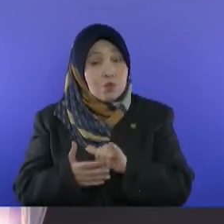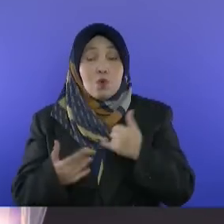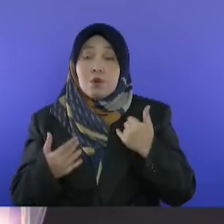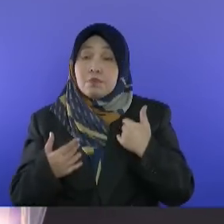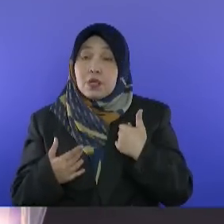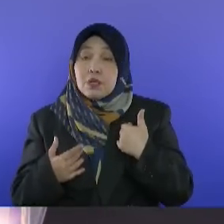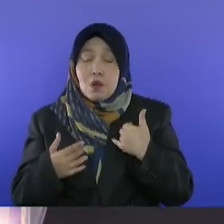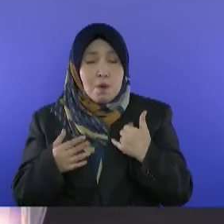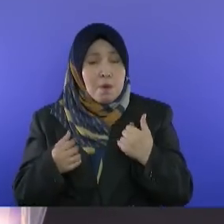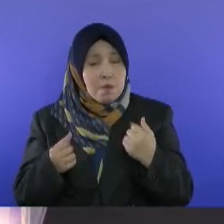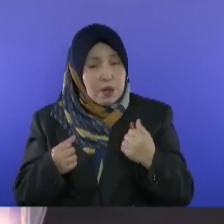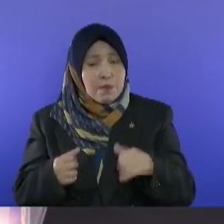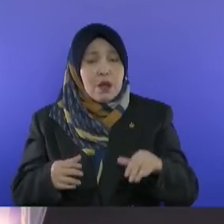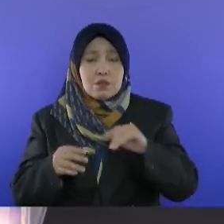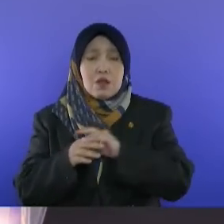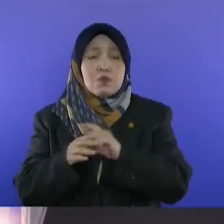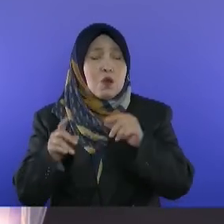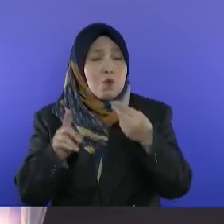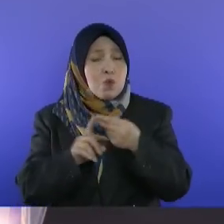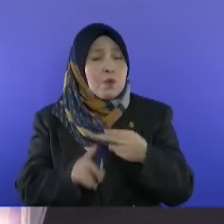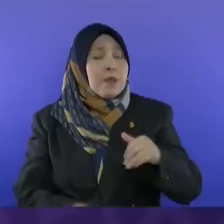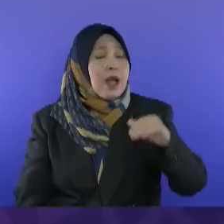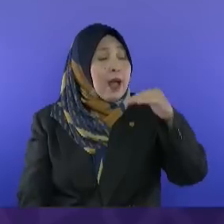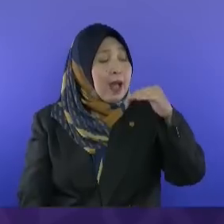padu dia beban